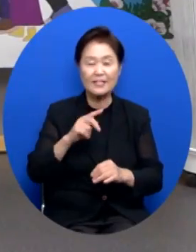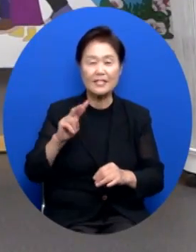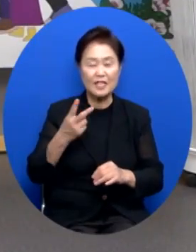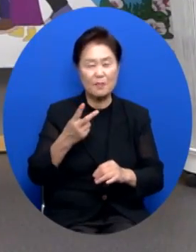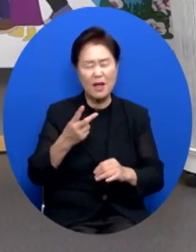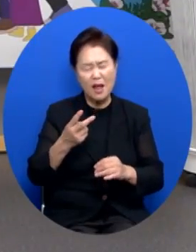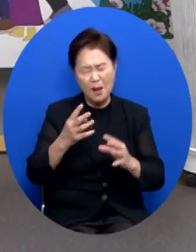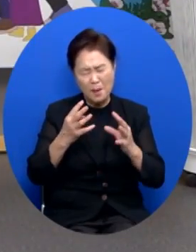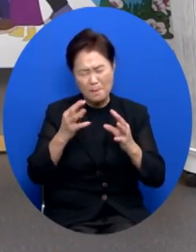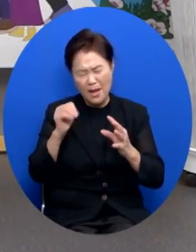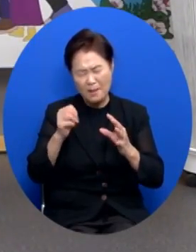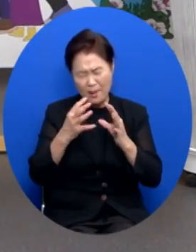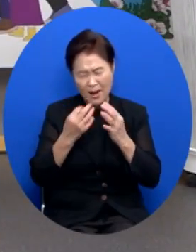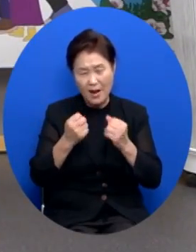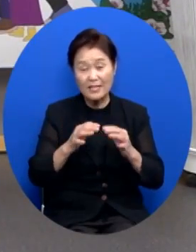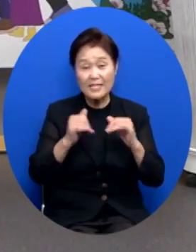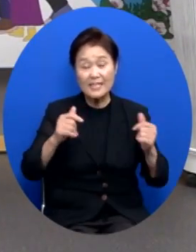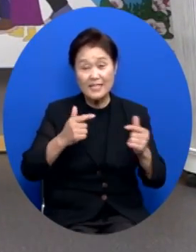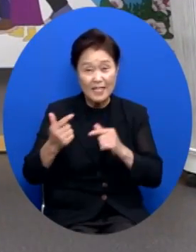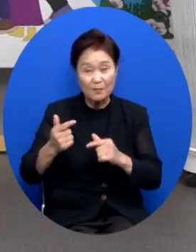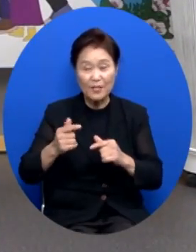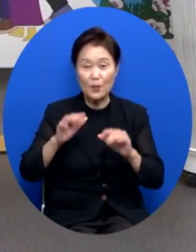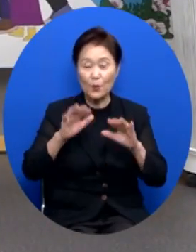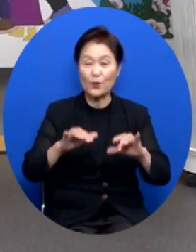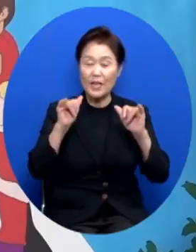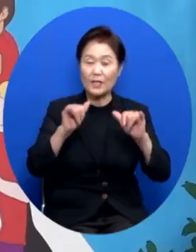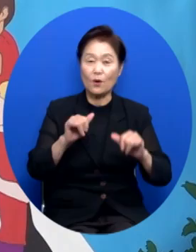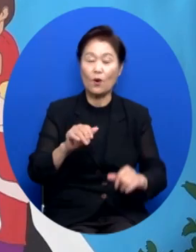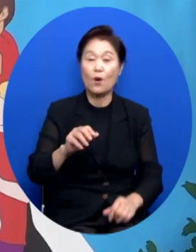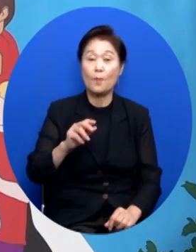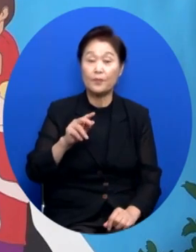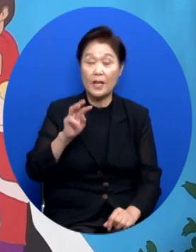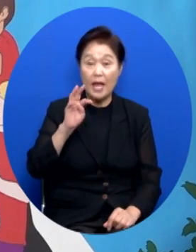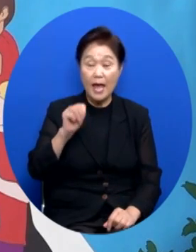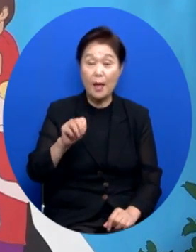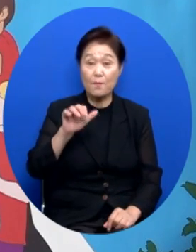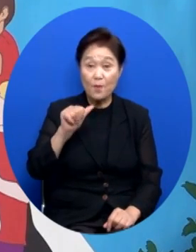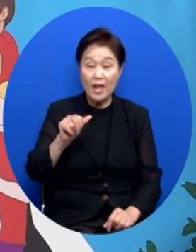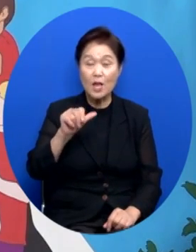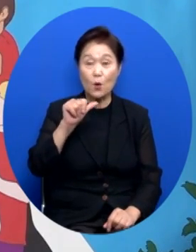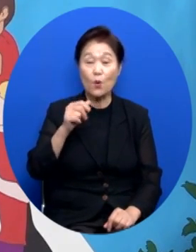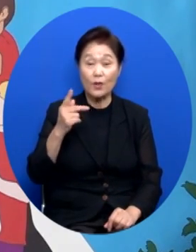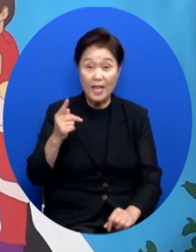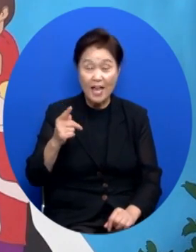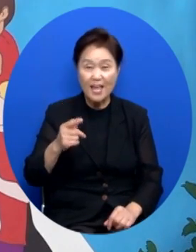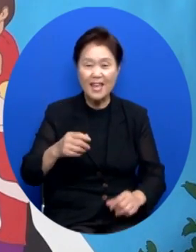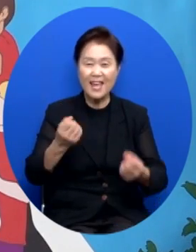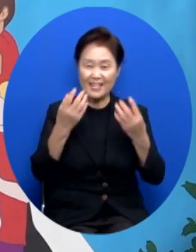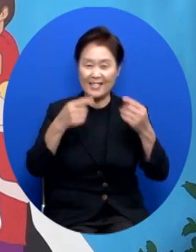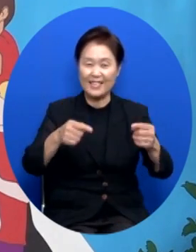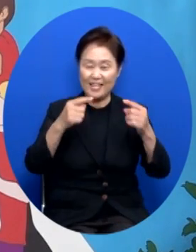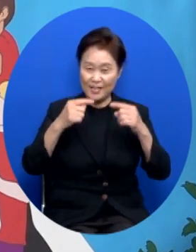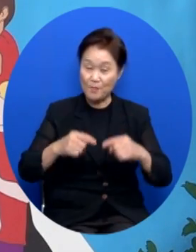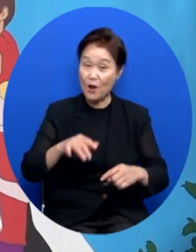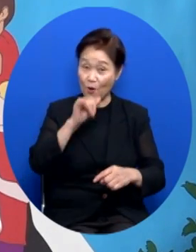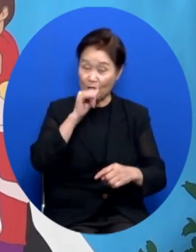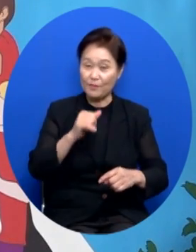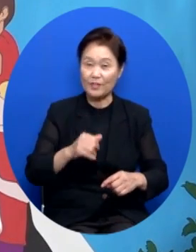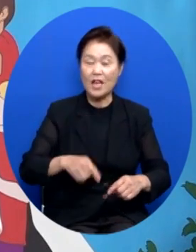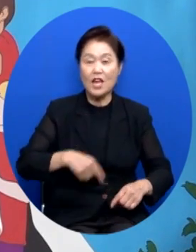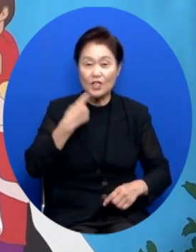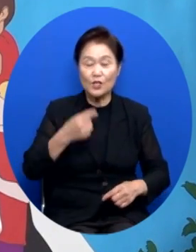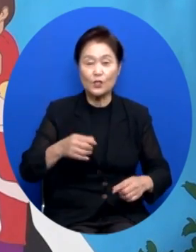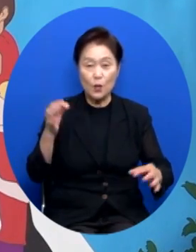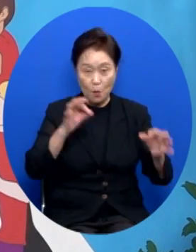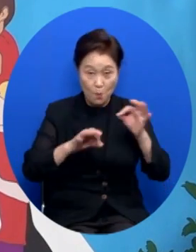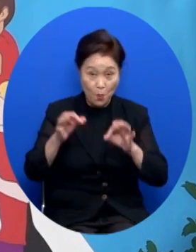인원들이 Work Together My OK에 참여를 하였는데요. 걷기 행사에 참여하는 대부분의 국가에서는 참가자들이 자발적으로